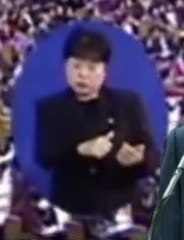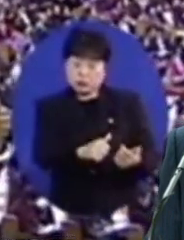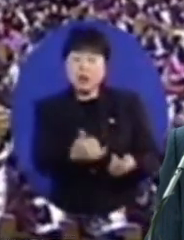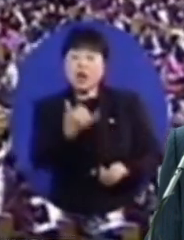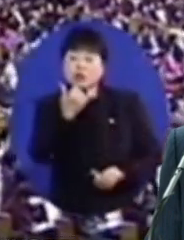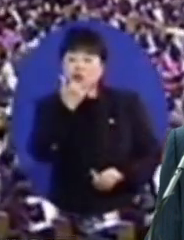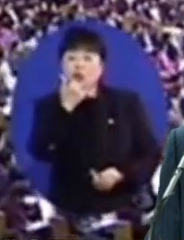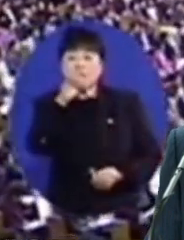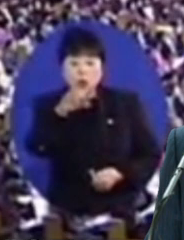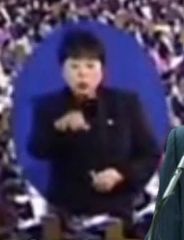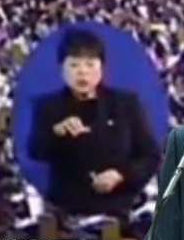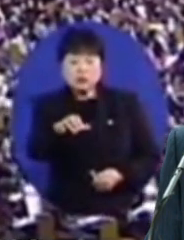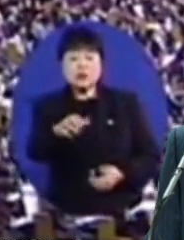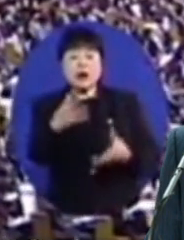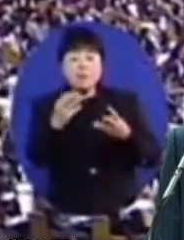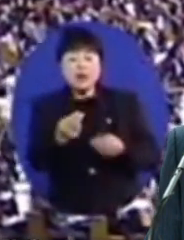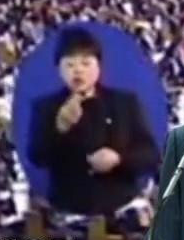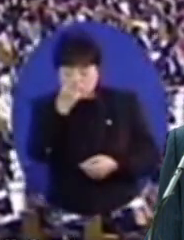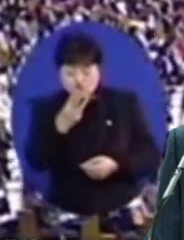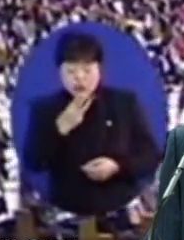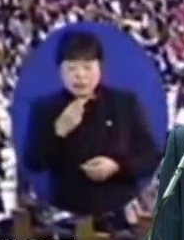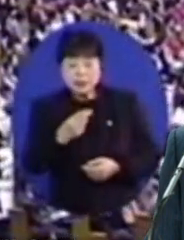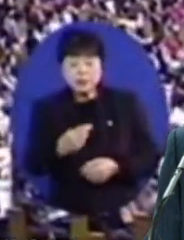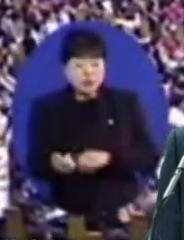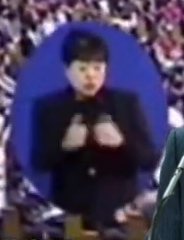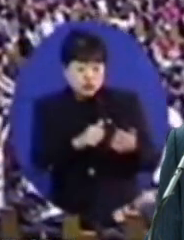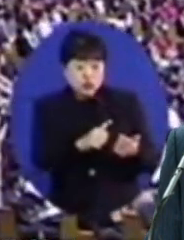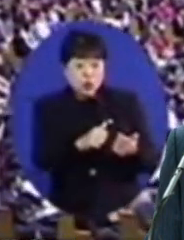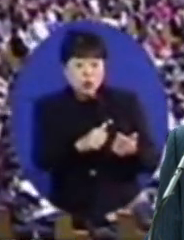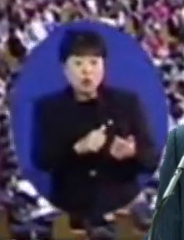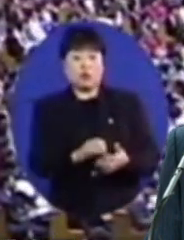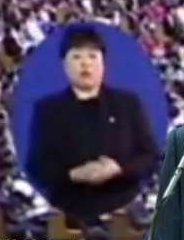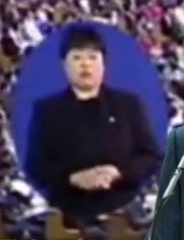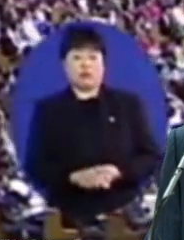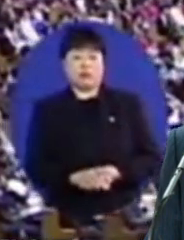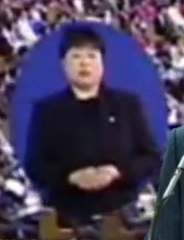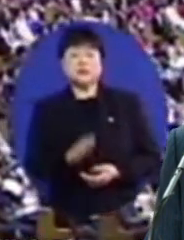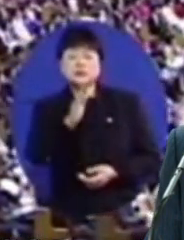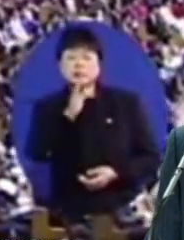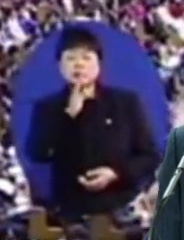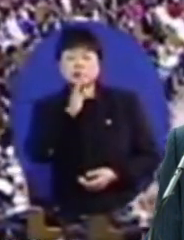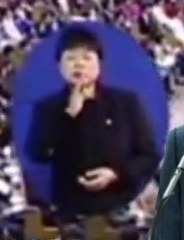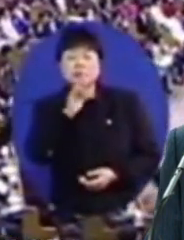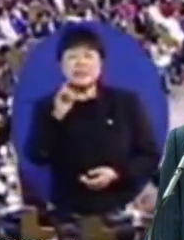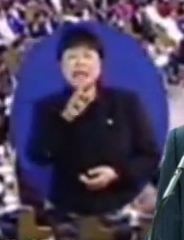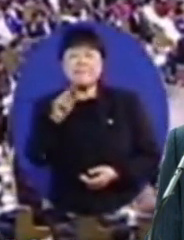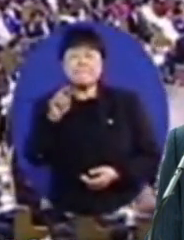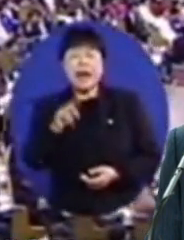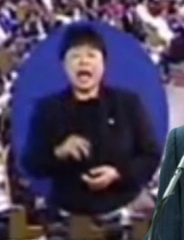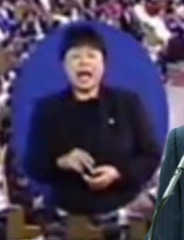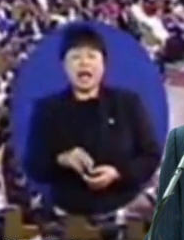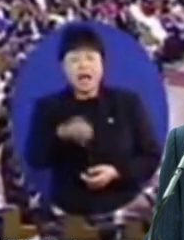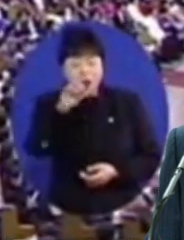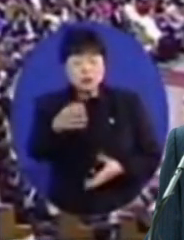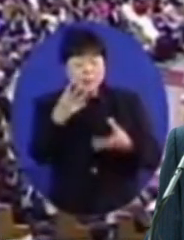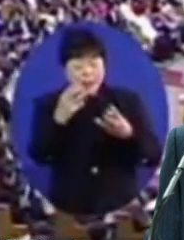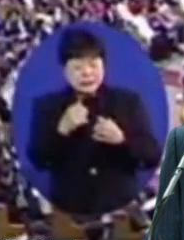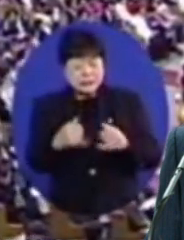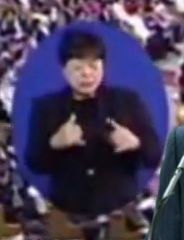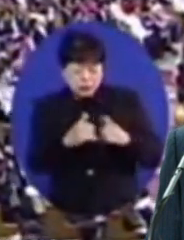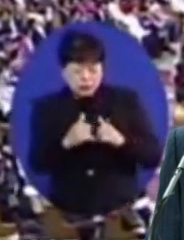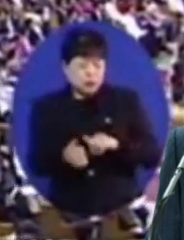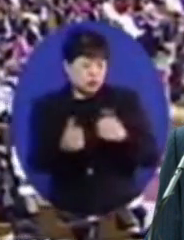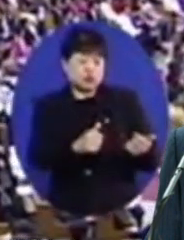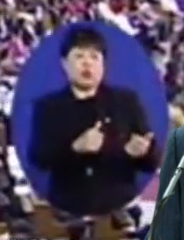독일의 아우스비께는 수백만의 유대인이 사라졌고 난징의 대학살을 미얀마 철도 공사장에서 죽어간 전쟁